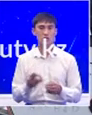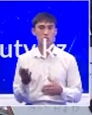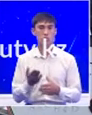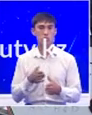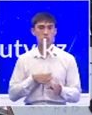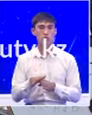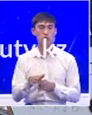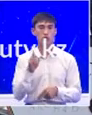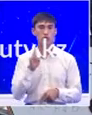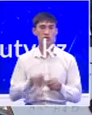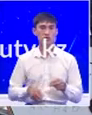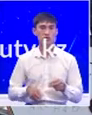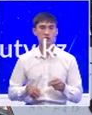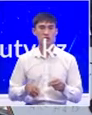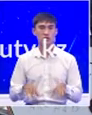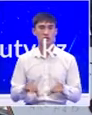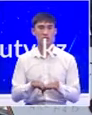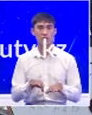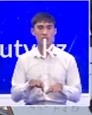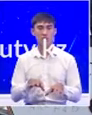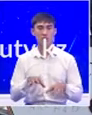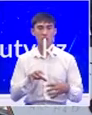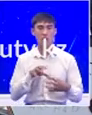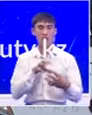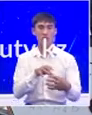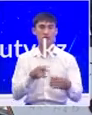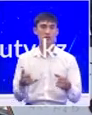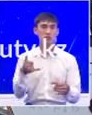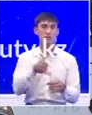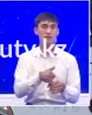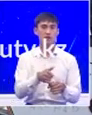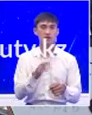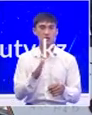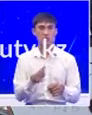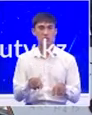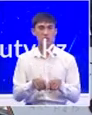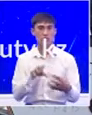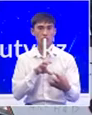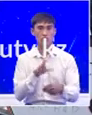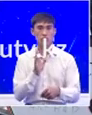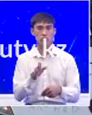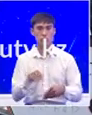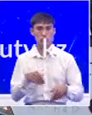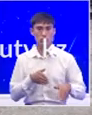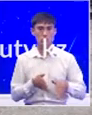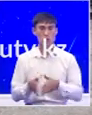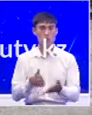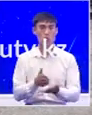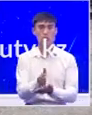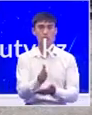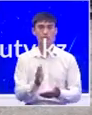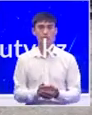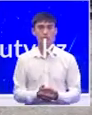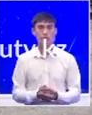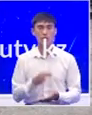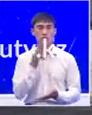полностью завершится данная автозаправочная станция, данные автобусы уже будут ходить по городу.